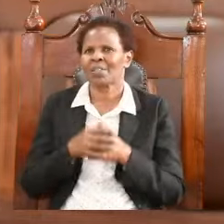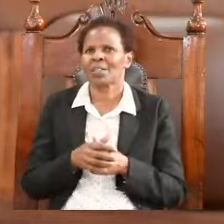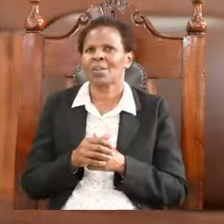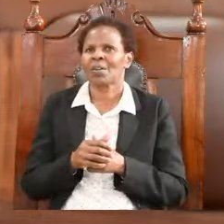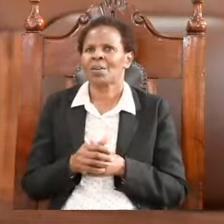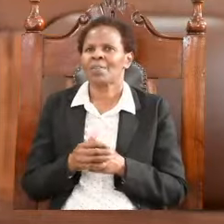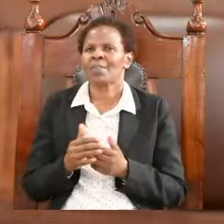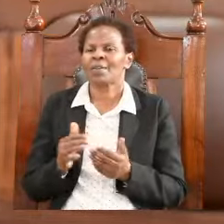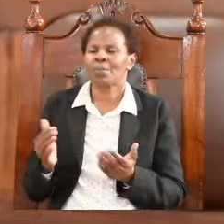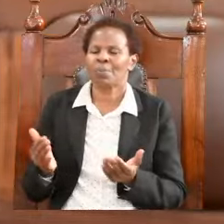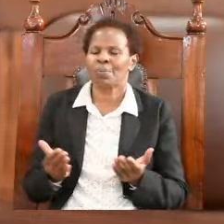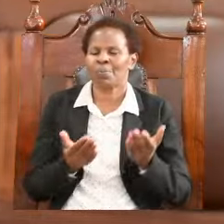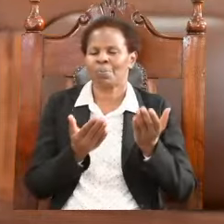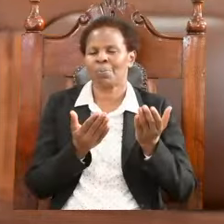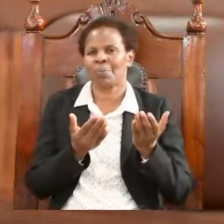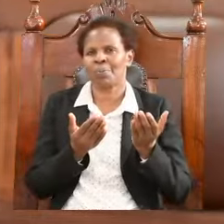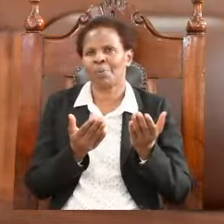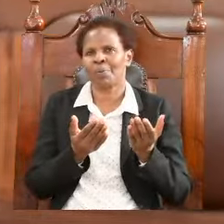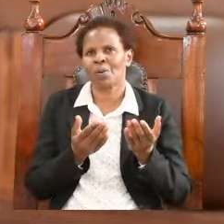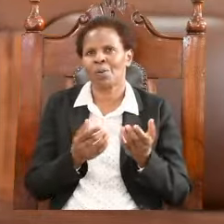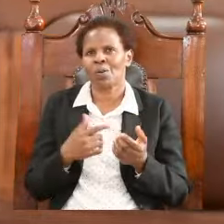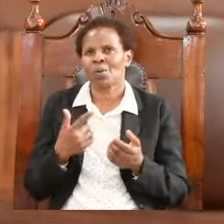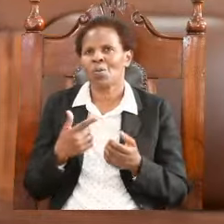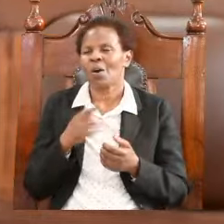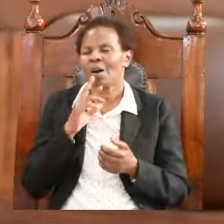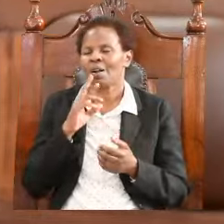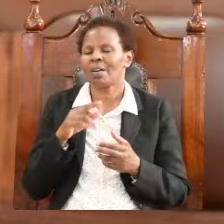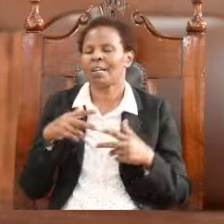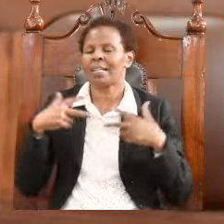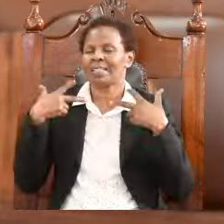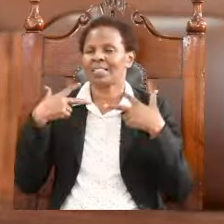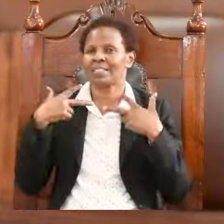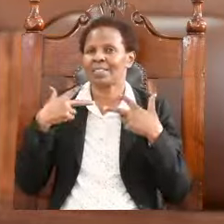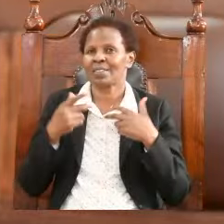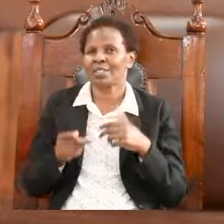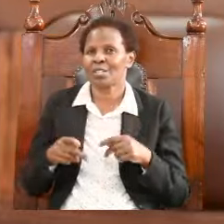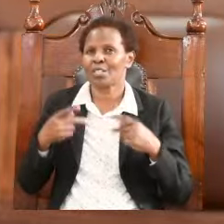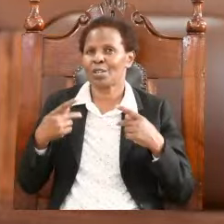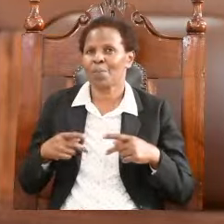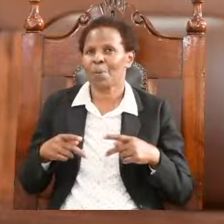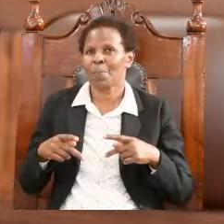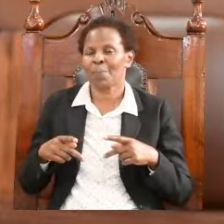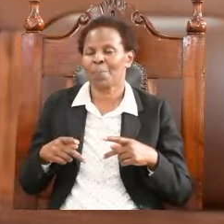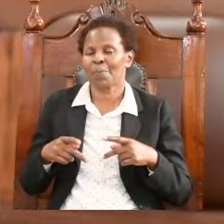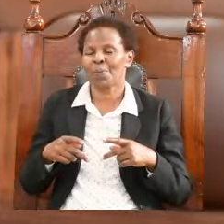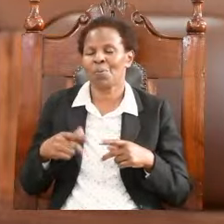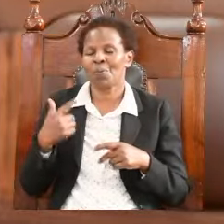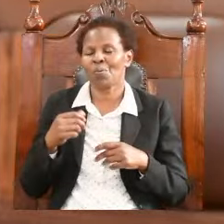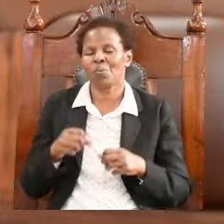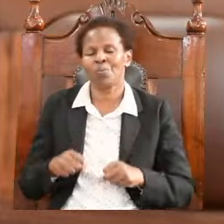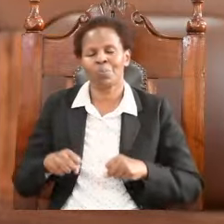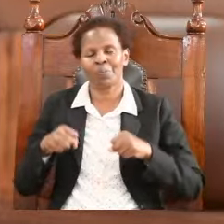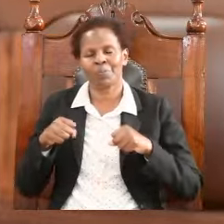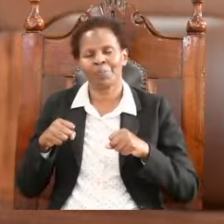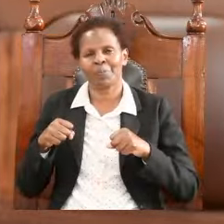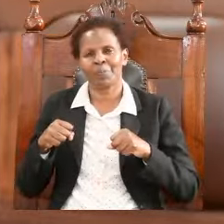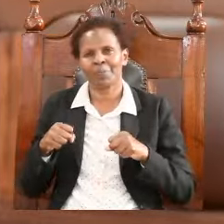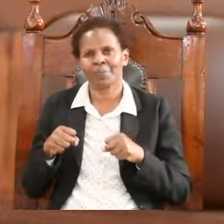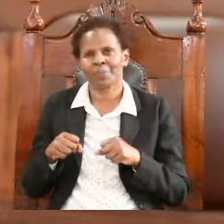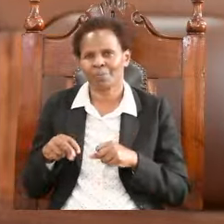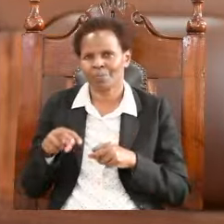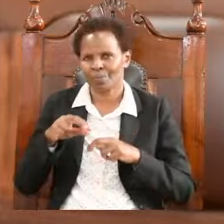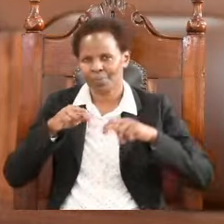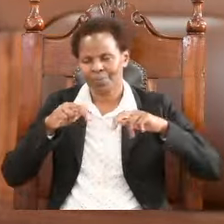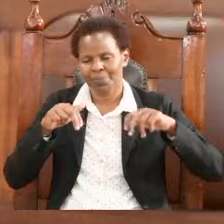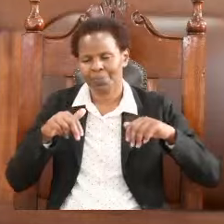mama kuaga na aria makuo ngombo riu andu aya makoragwo mari anene ya mbutu cia ita maroraga